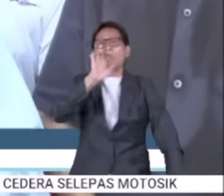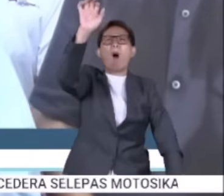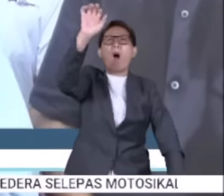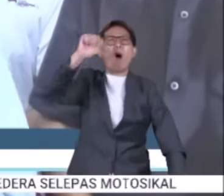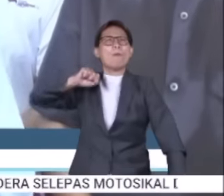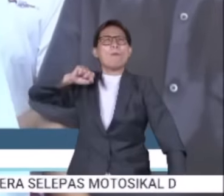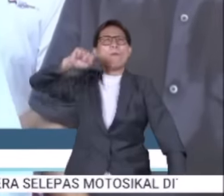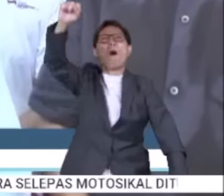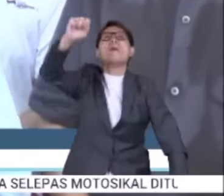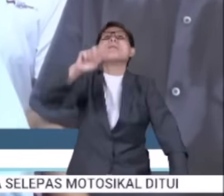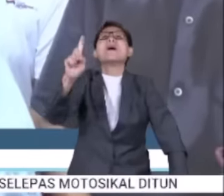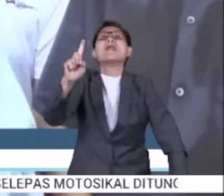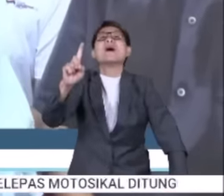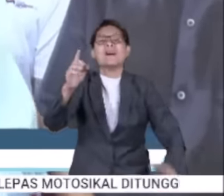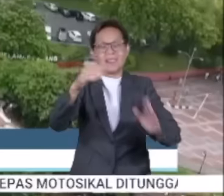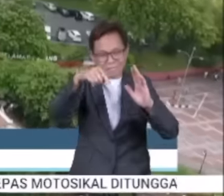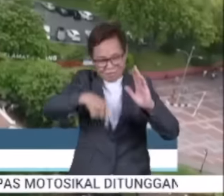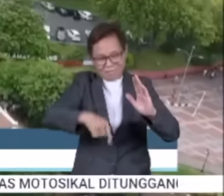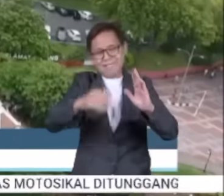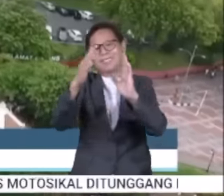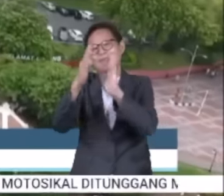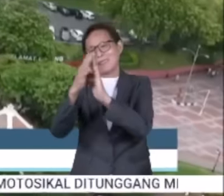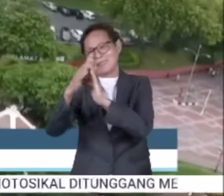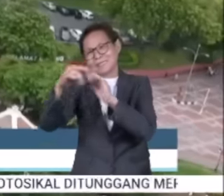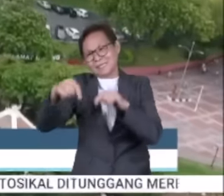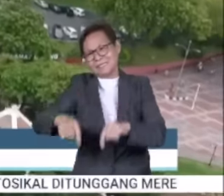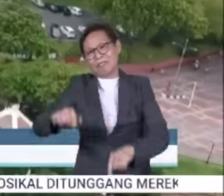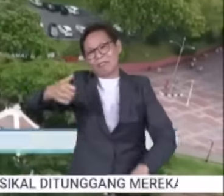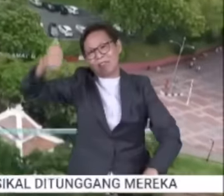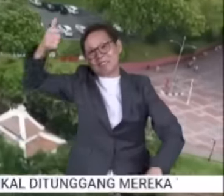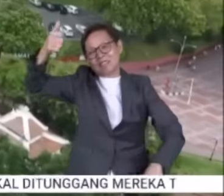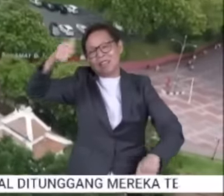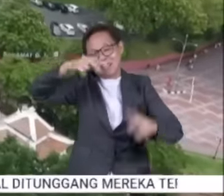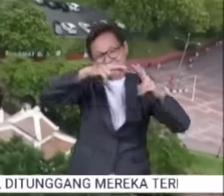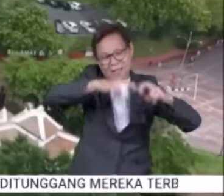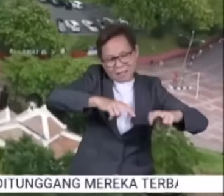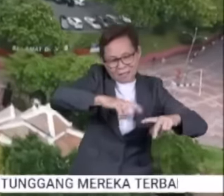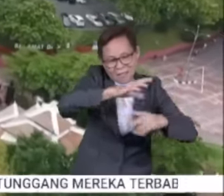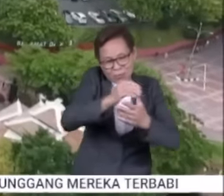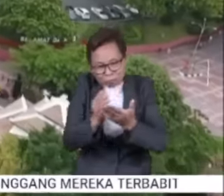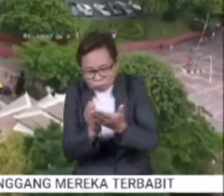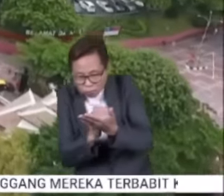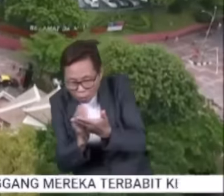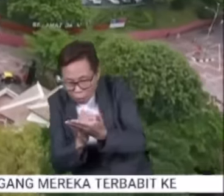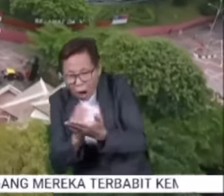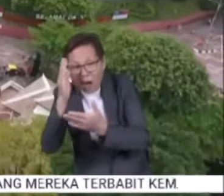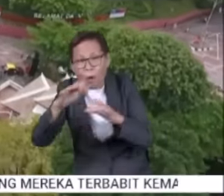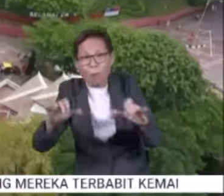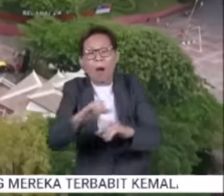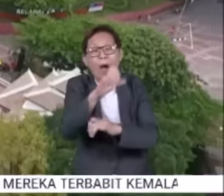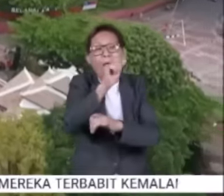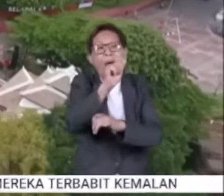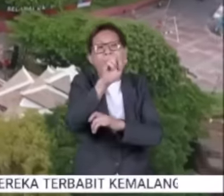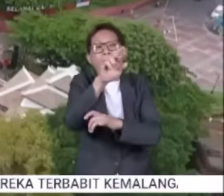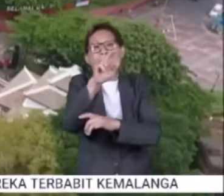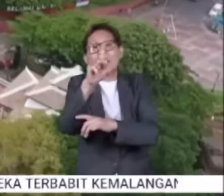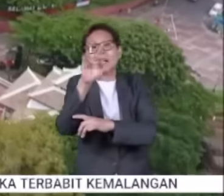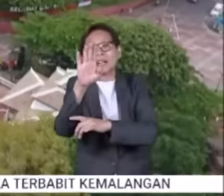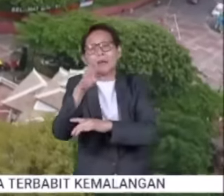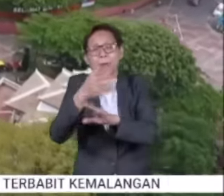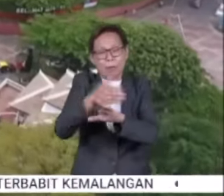kemerdekaan adalah di Bandar Hilir Melaka. Kajian dan rujukan lanjut akan dijalankan bersama Arkib Negara sebelum tarikh